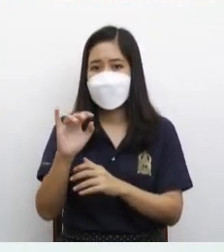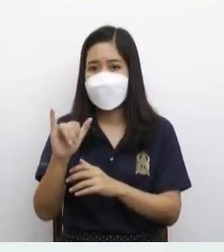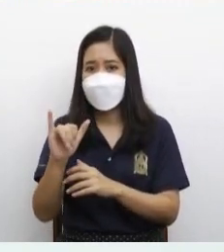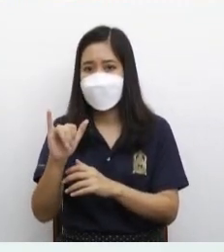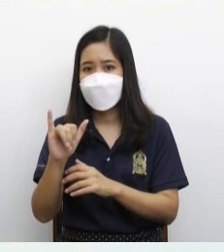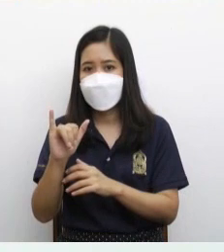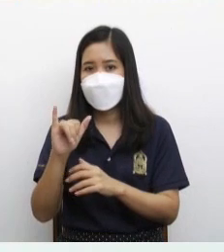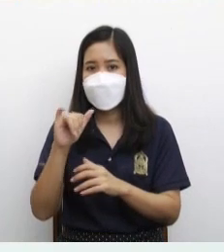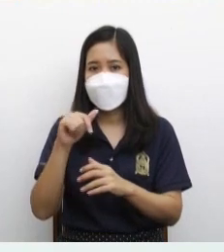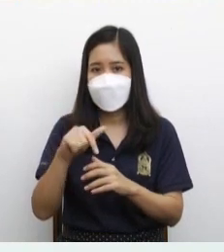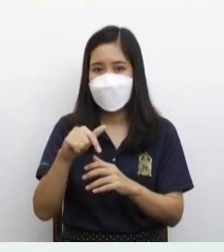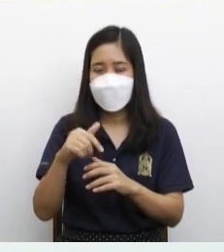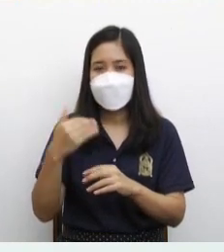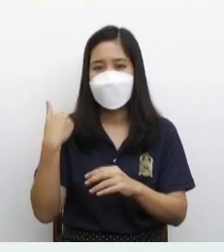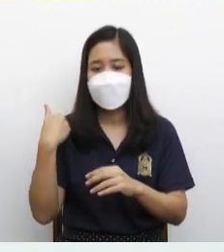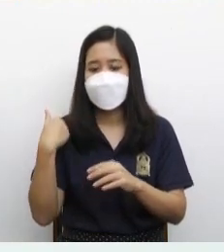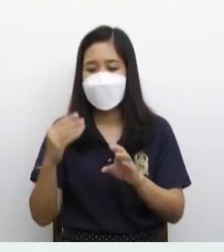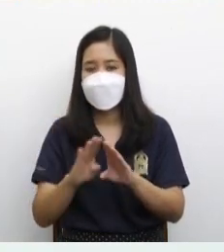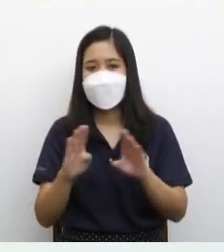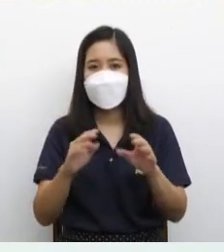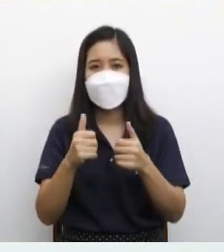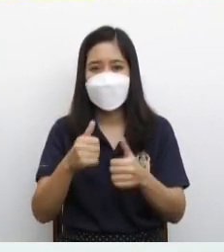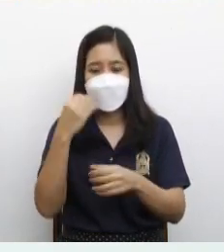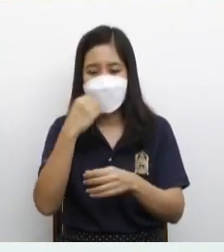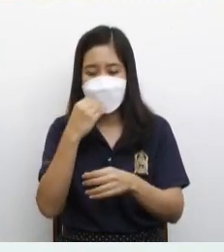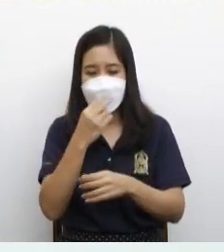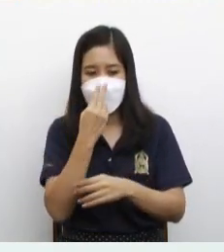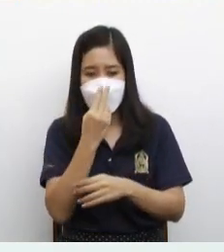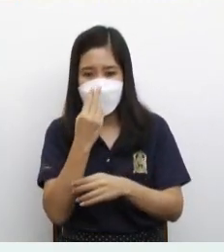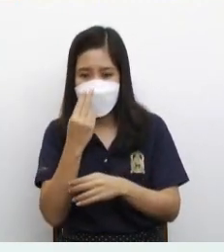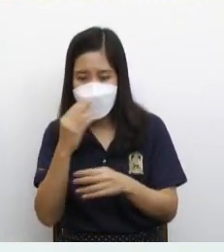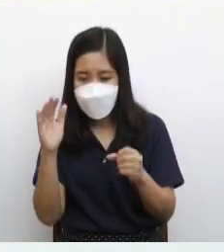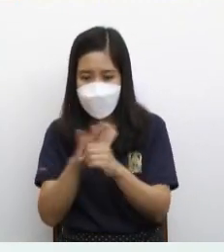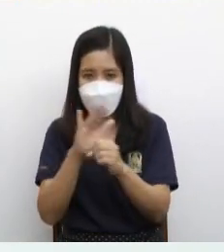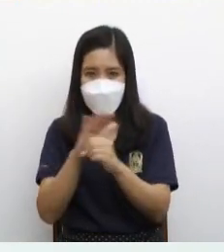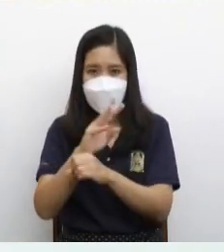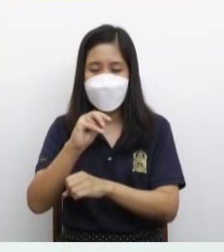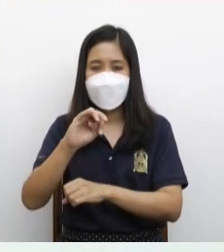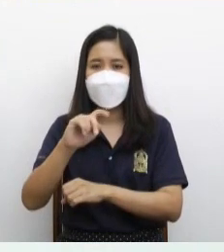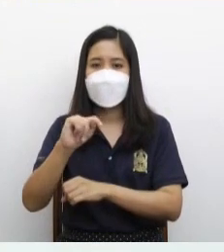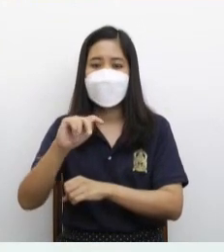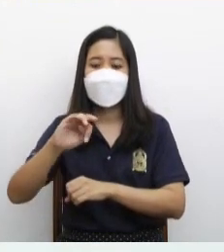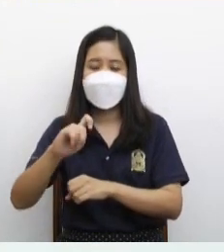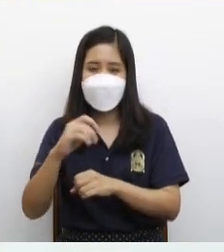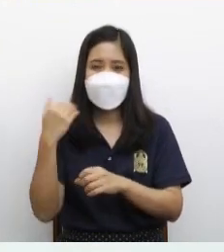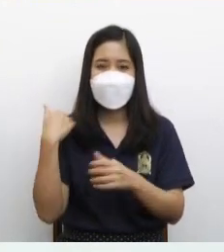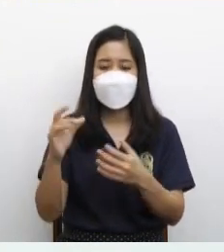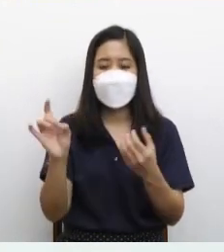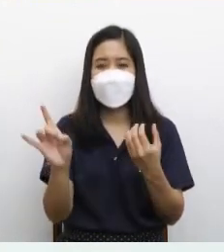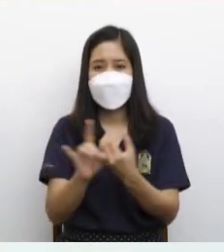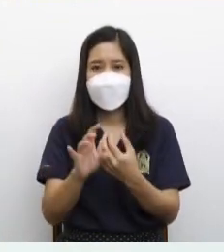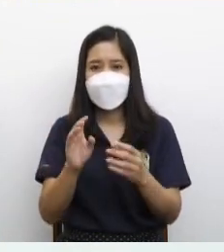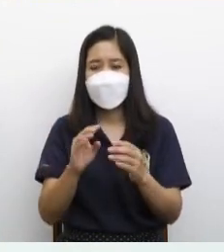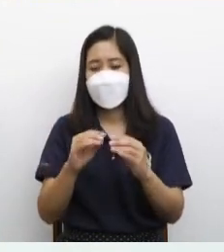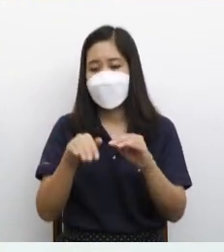คิดเป็นทำเป็นแก้ปัญหาเป็นอะไรในทุกมิติและก็เลยนิยามในเรื่องของคุณธรรมพื้นฐานที่ต้องการ